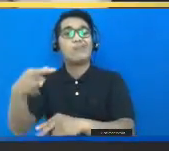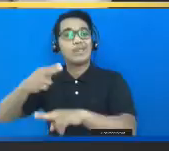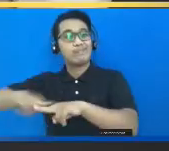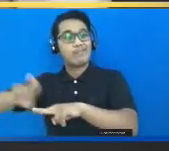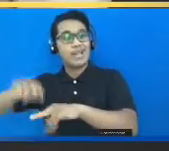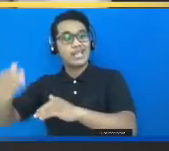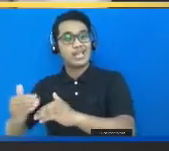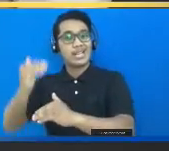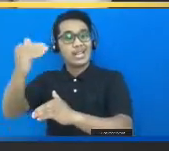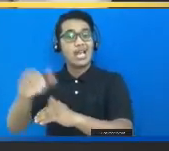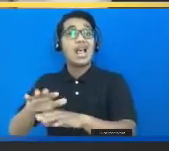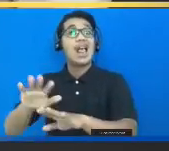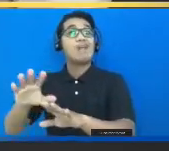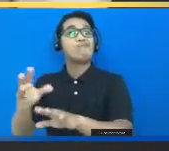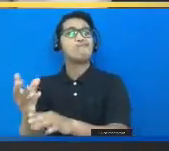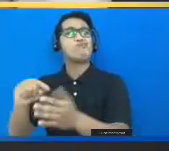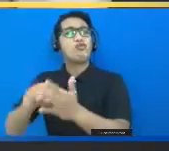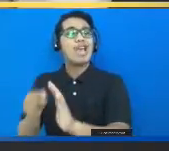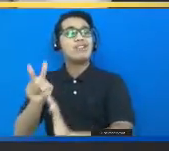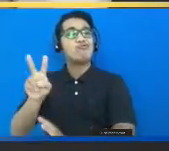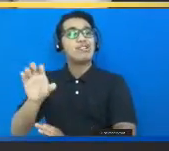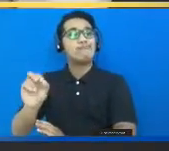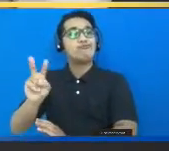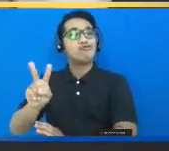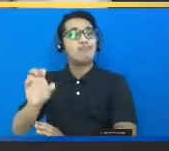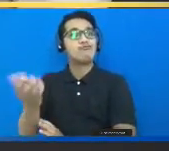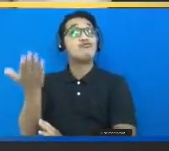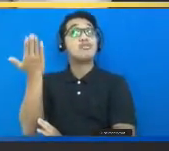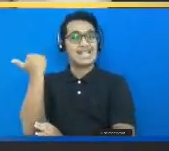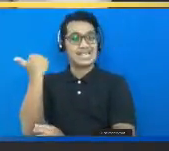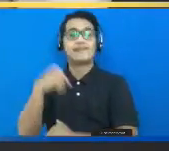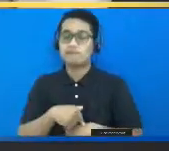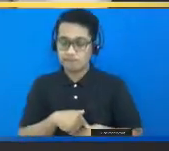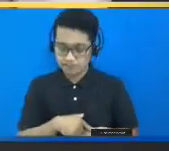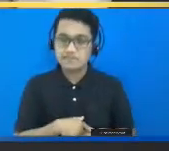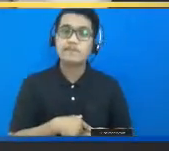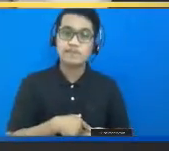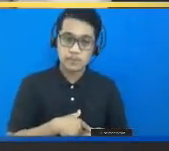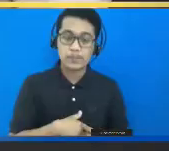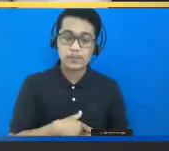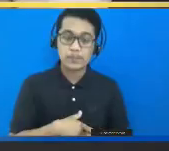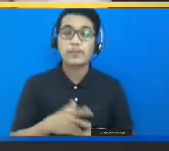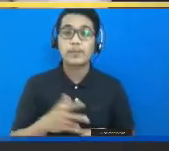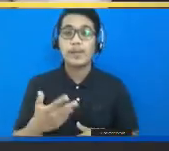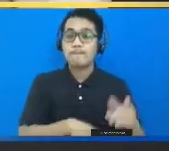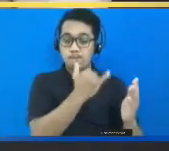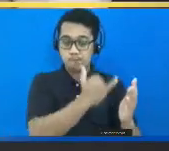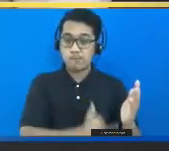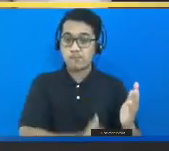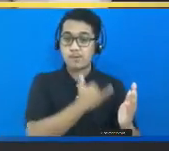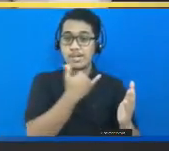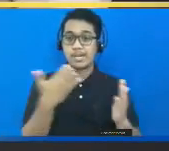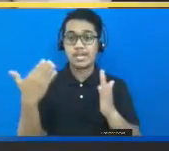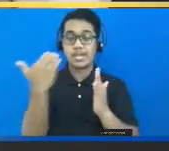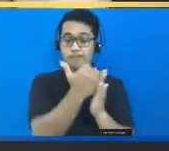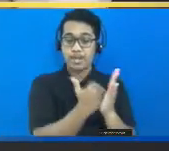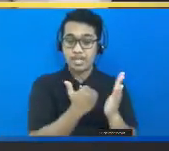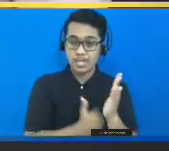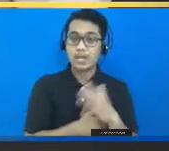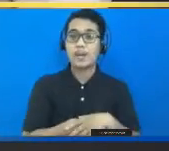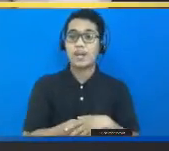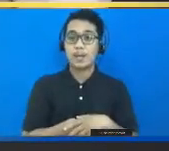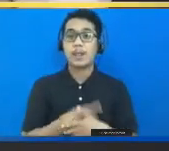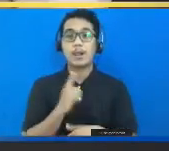2020 jadi di tahun 2020 extra Ordinary mungkin juga diperlukan dengan kebijakan yang estrogen lebih